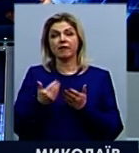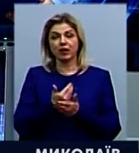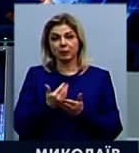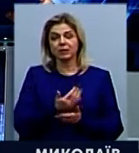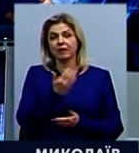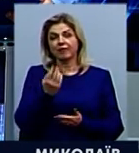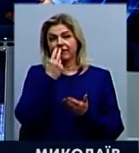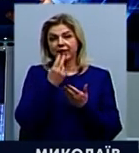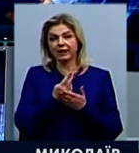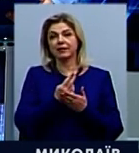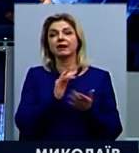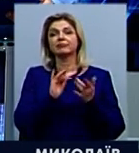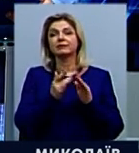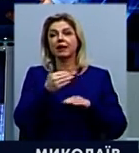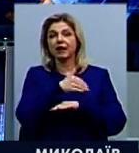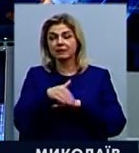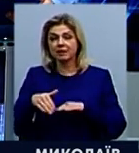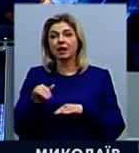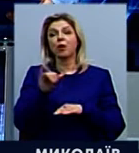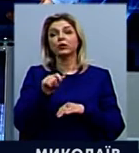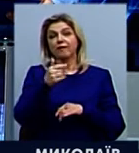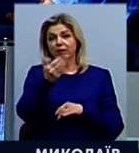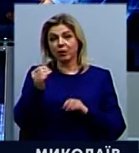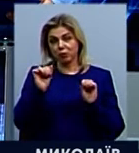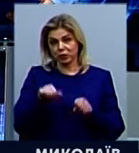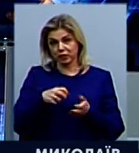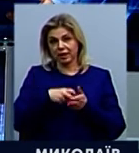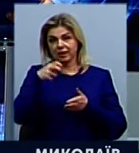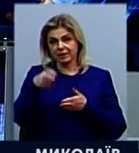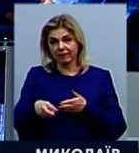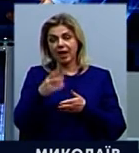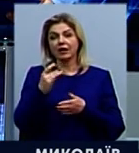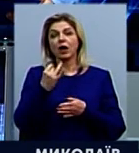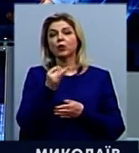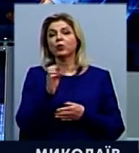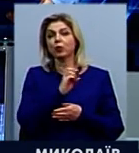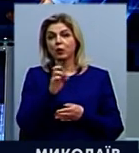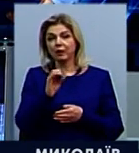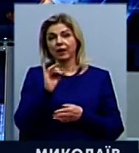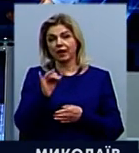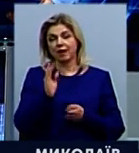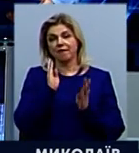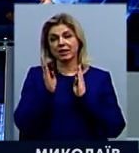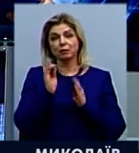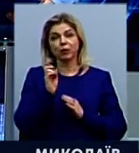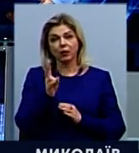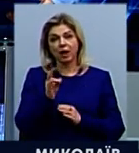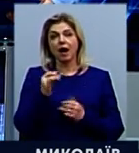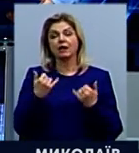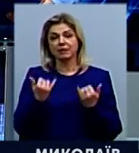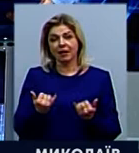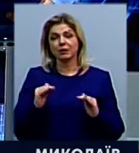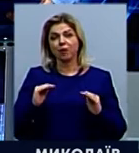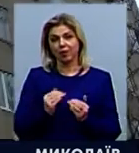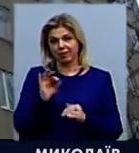нашу електронну адресу, за якою можете надсилати листи до редакції, а також на YouTube-канал та сторінку у мережі Facebook. А зараз коротко